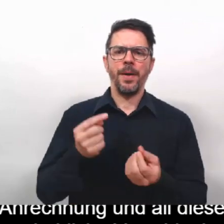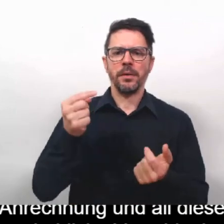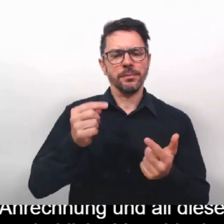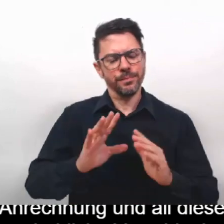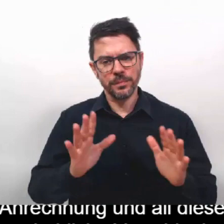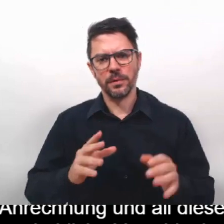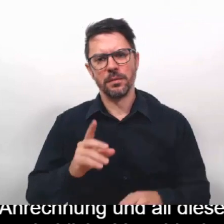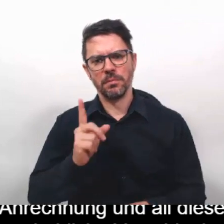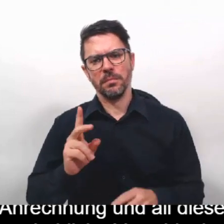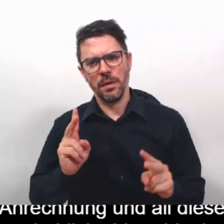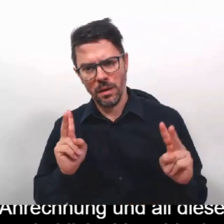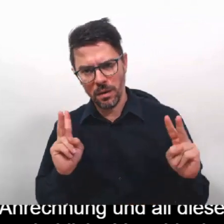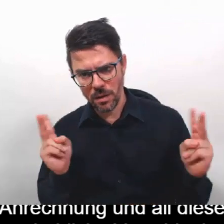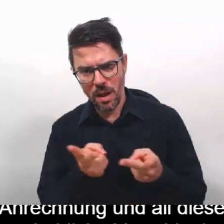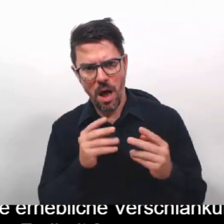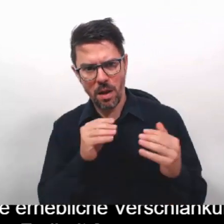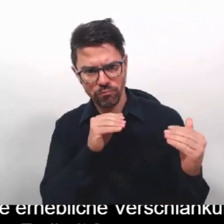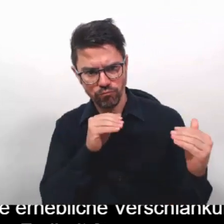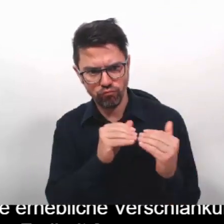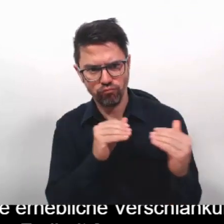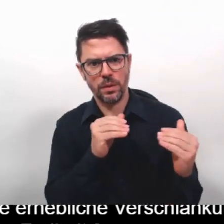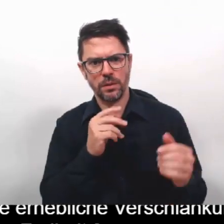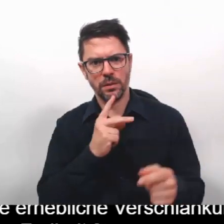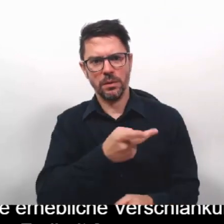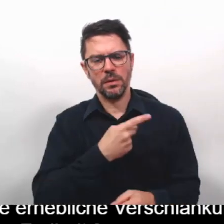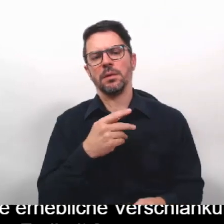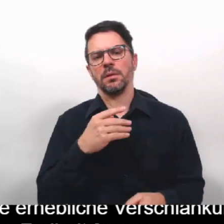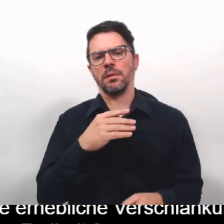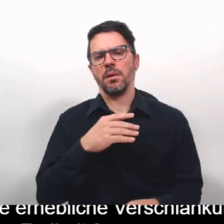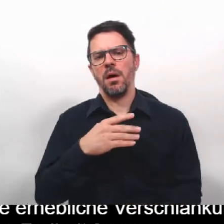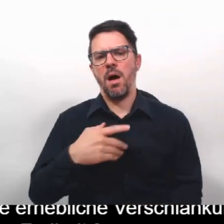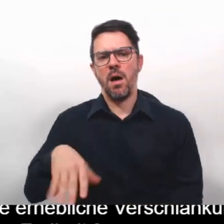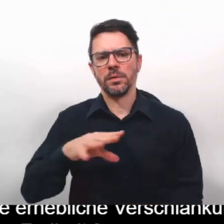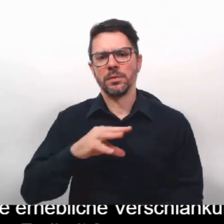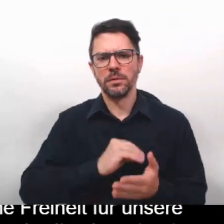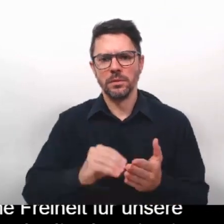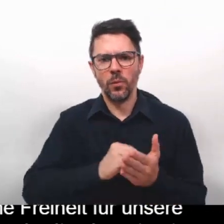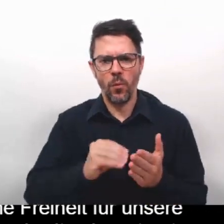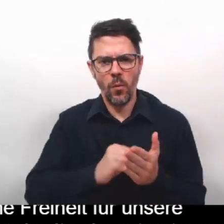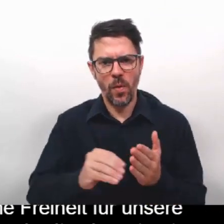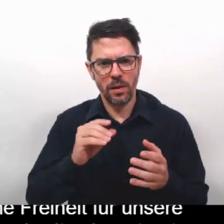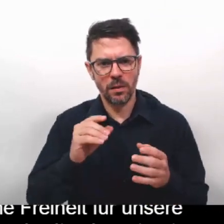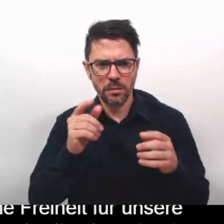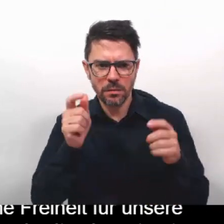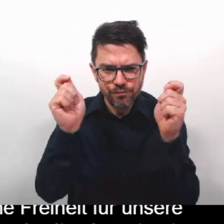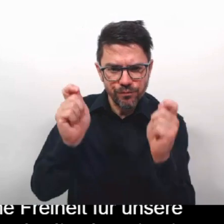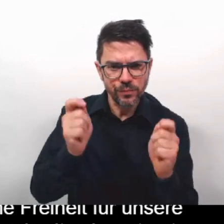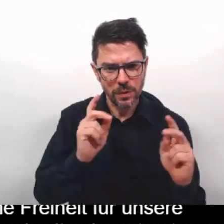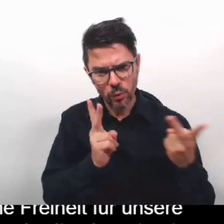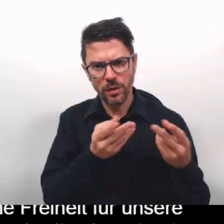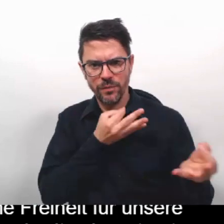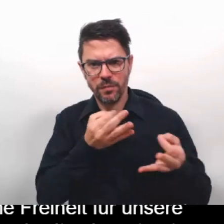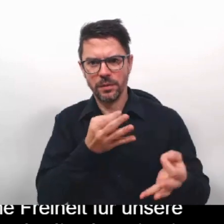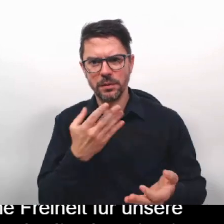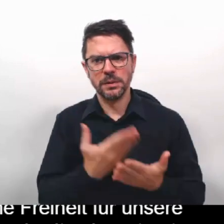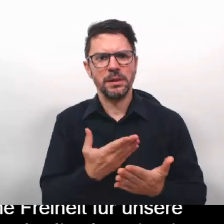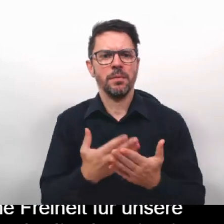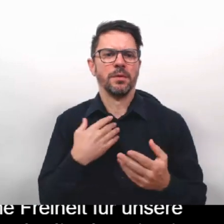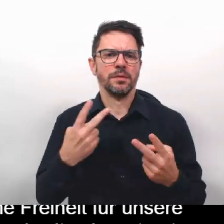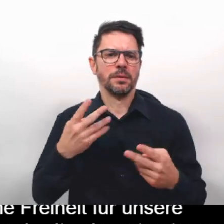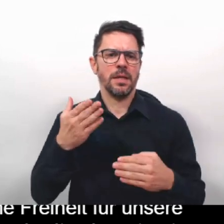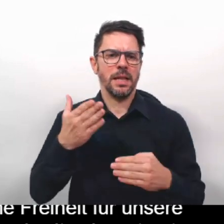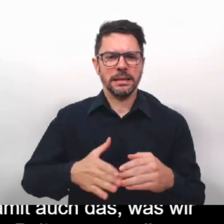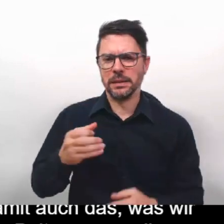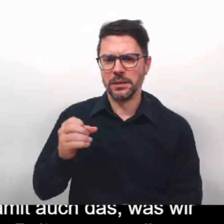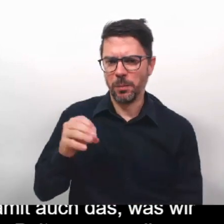Frau Prof. Döring-Mann-Teufel, bitte. Ja, sehr geehrter Herr Staatsminister Dr. Florian Herrmann und Bernd Siebler, liebe